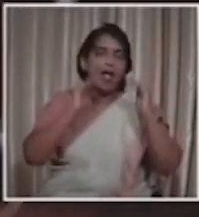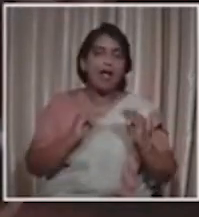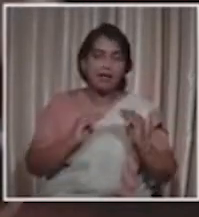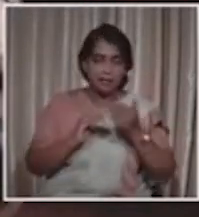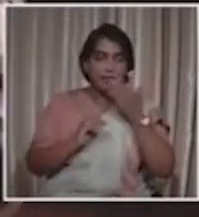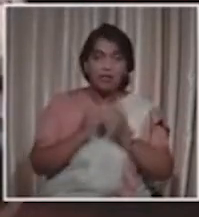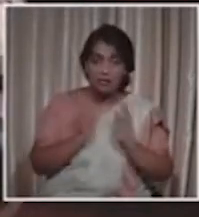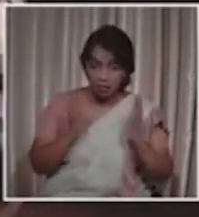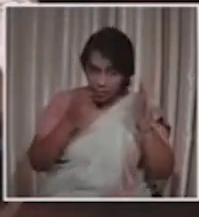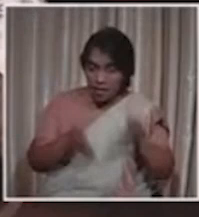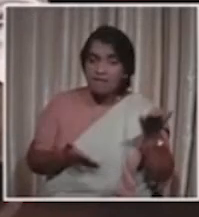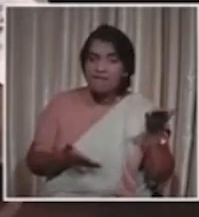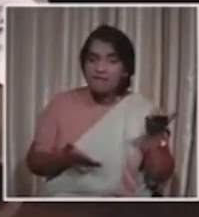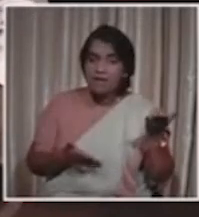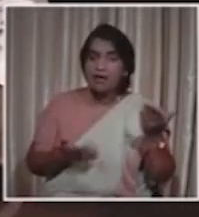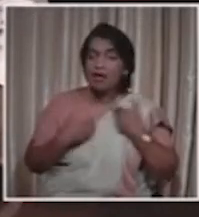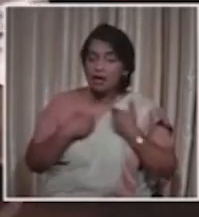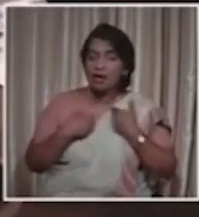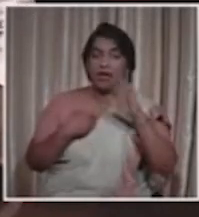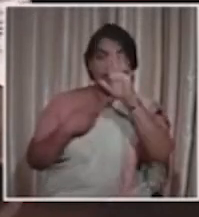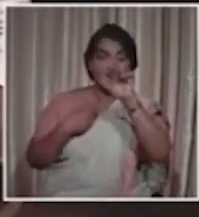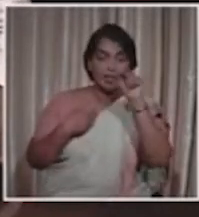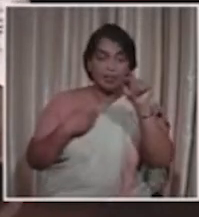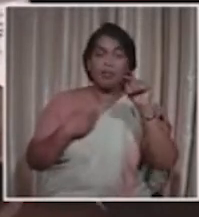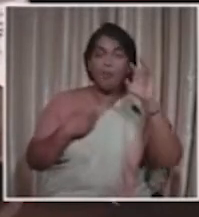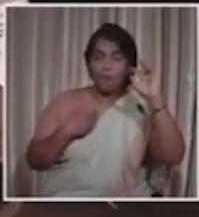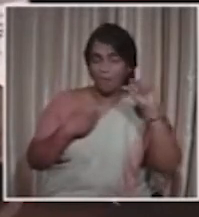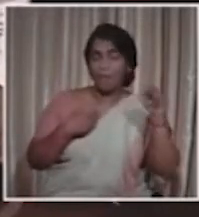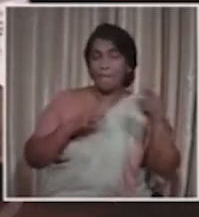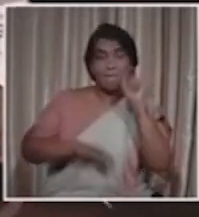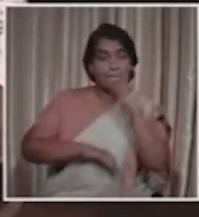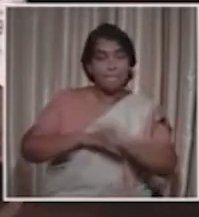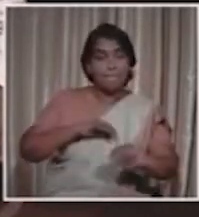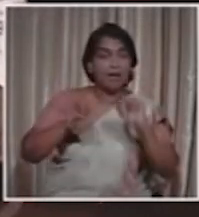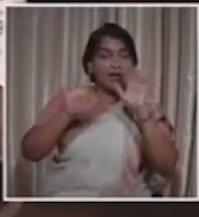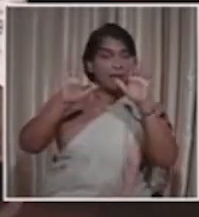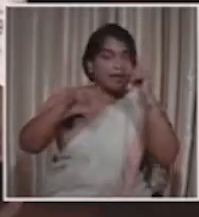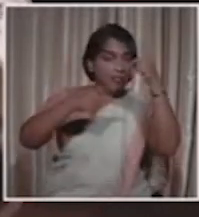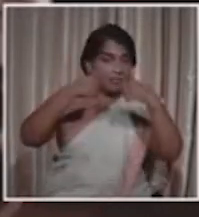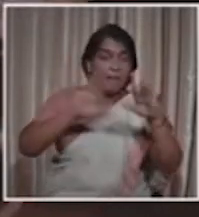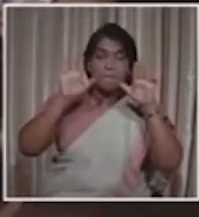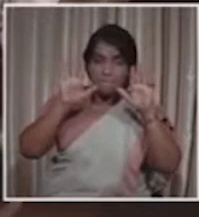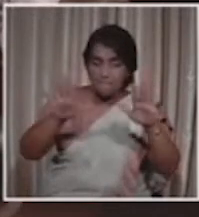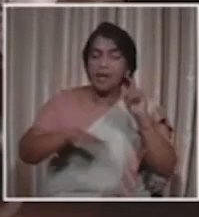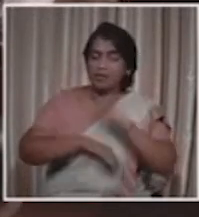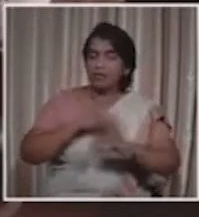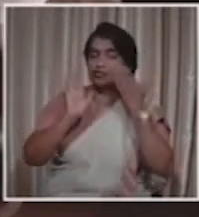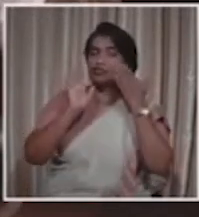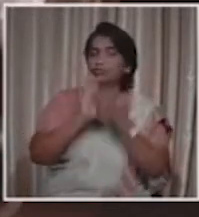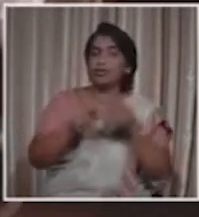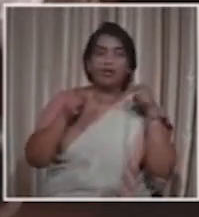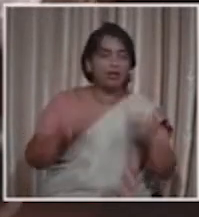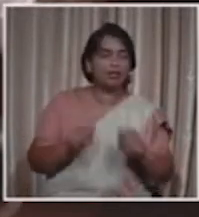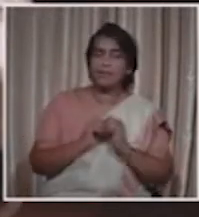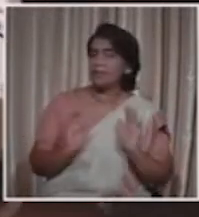ආරම්භ කරලා තියෙනවද අපේ 9 පොයින්ට් ප්ලෑන් එකේ? මේ ඔක්කොම ඉදිරිපත් කරා. අදටත් මේ අය පත් කරගෙන